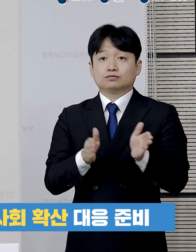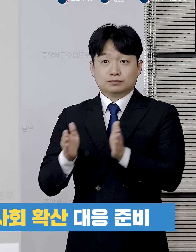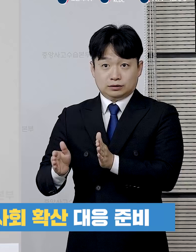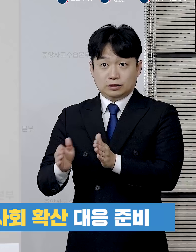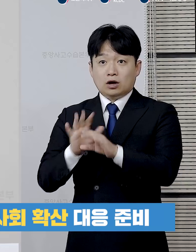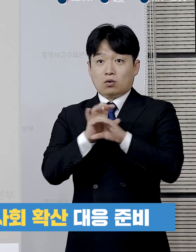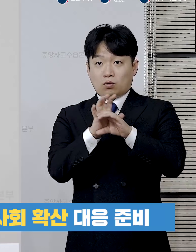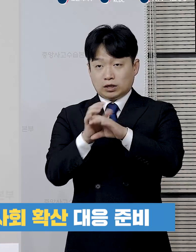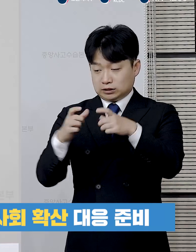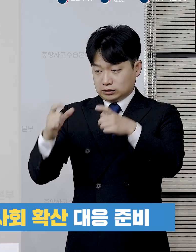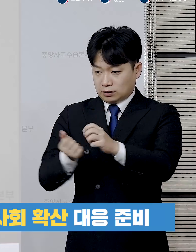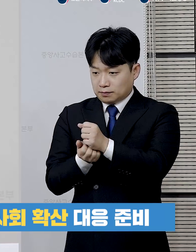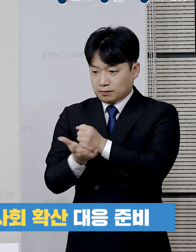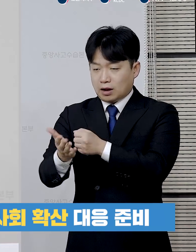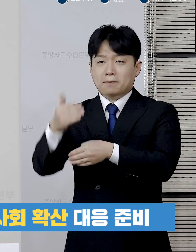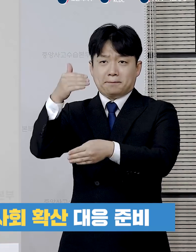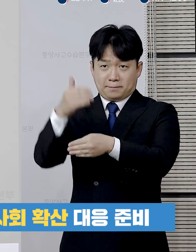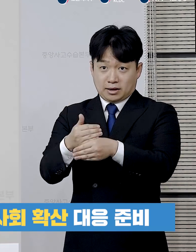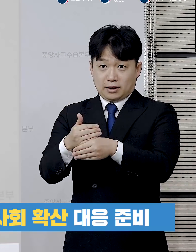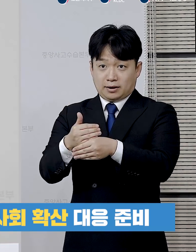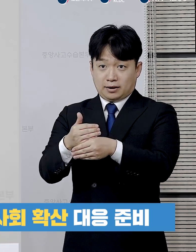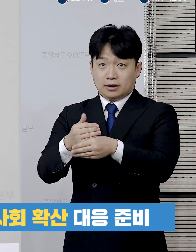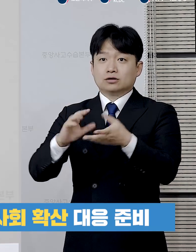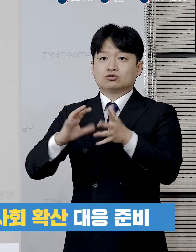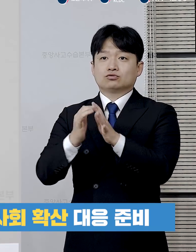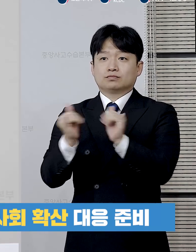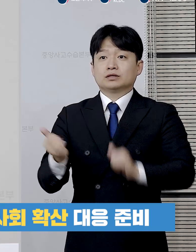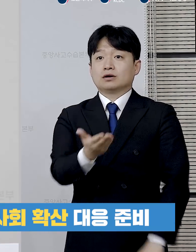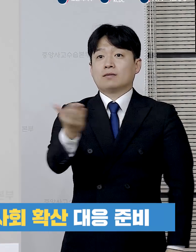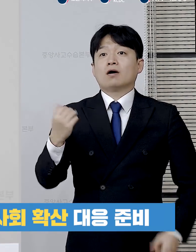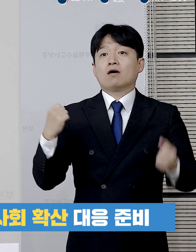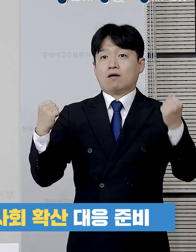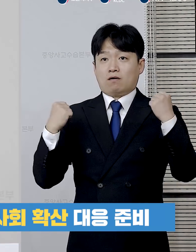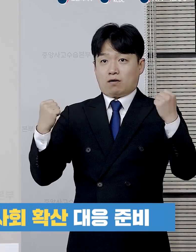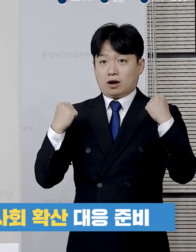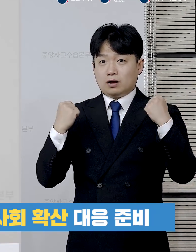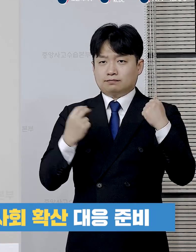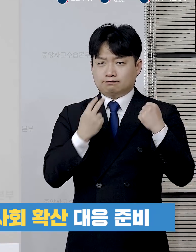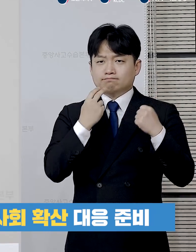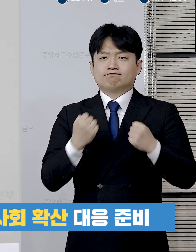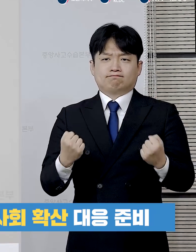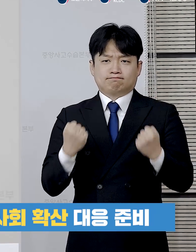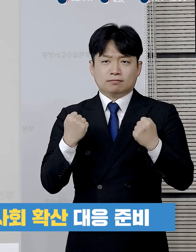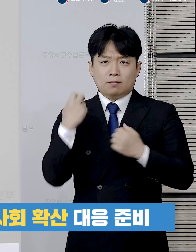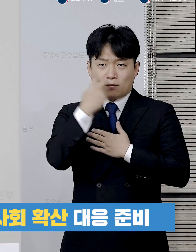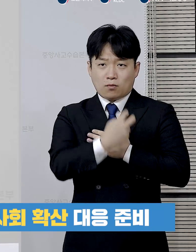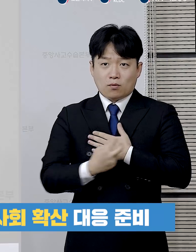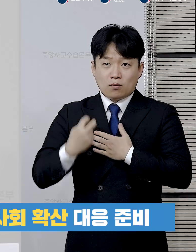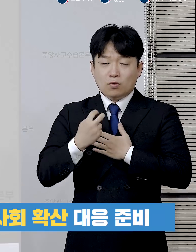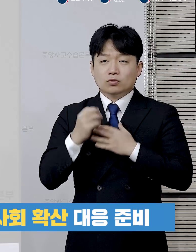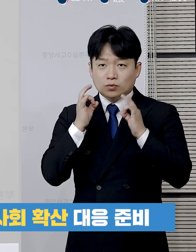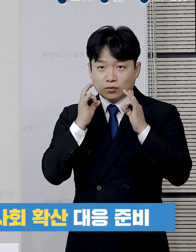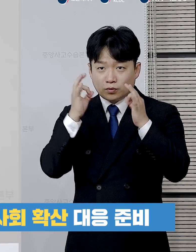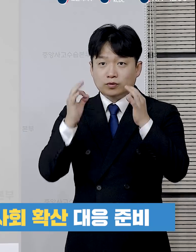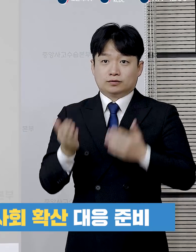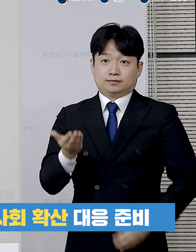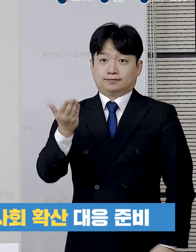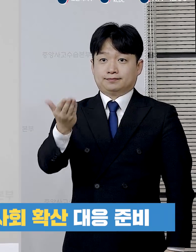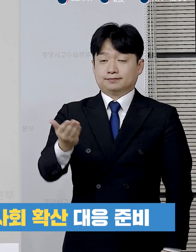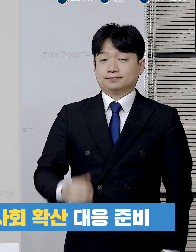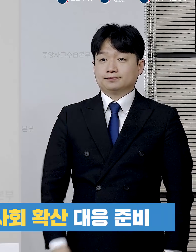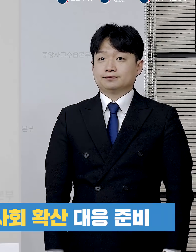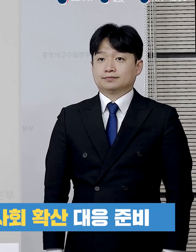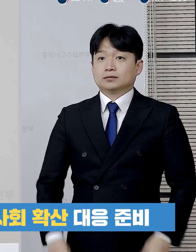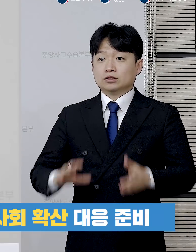준비를 하고 코로나19의 지역사회 전파를 차단하고 국민의 건강과 생명을 보호하는 데 모든 노력을